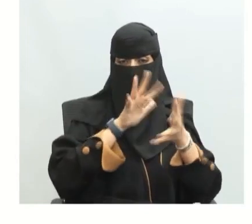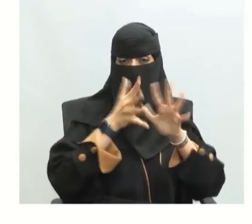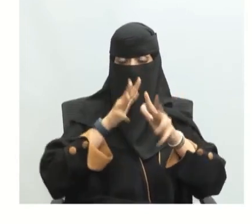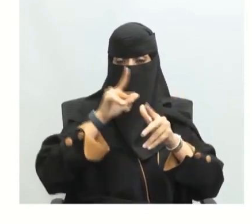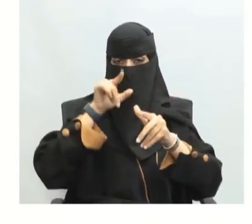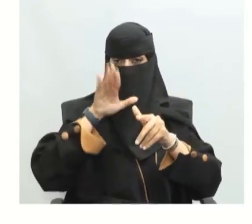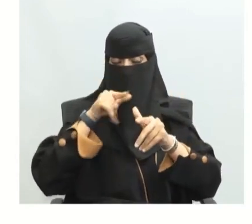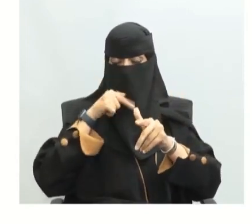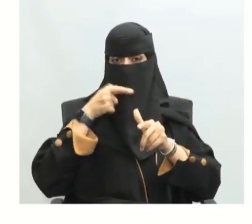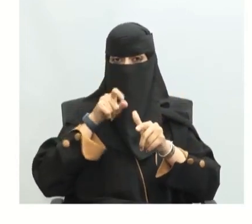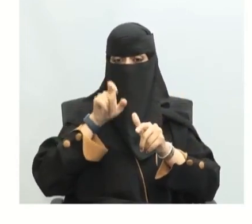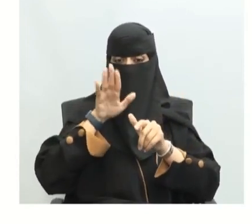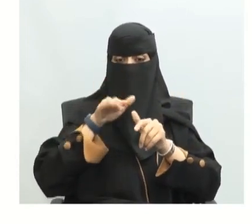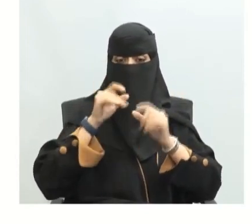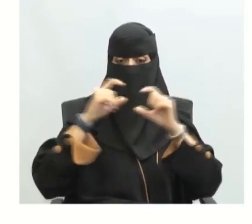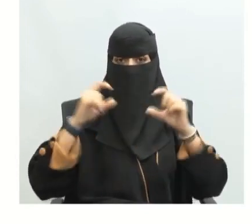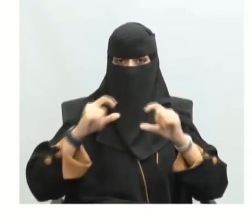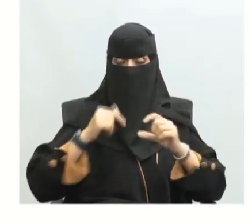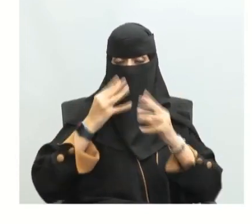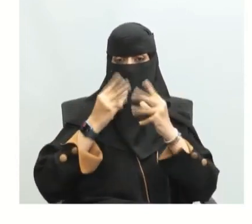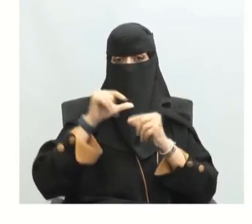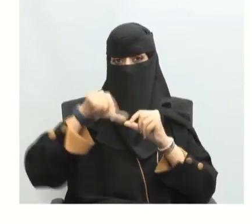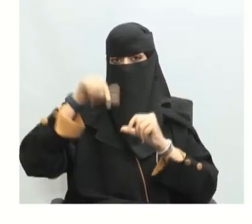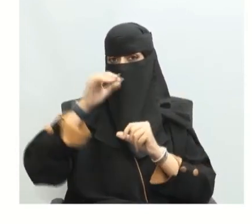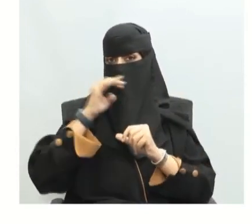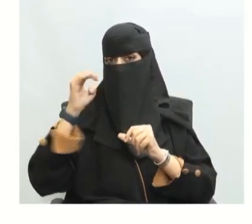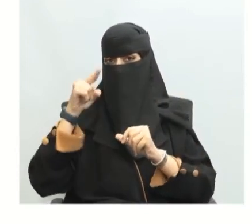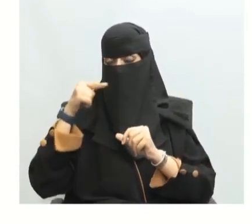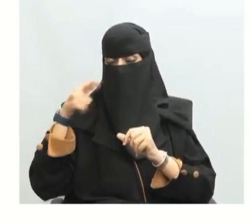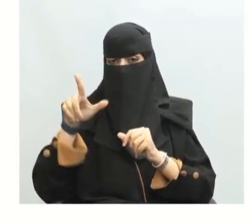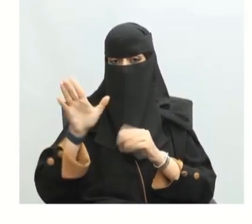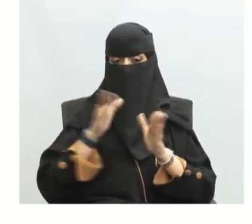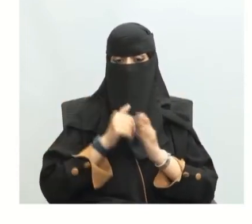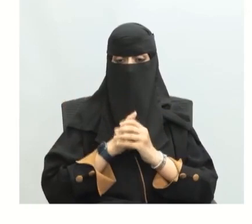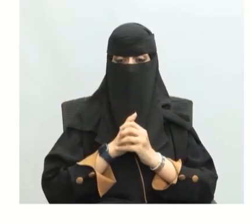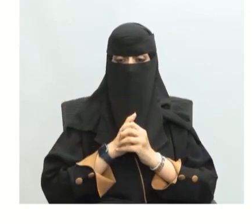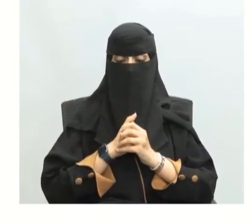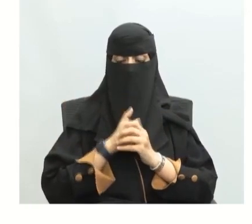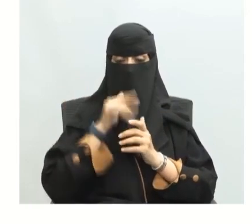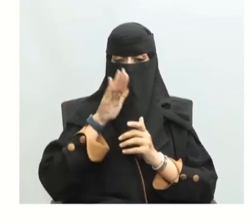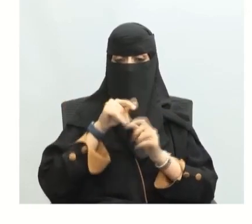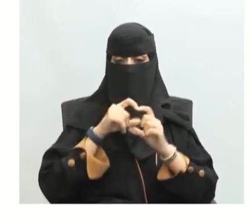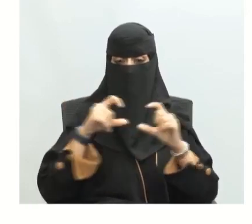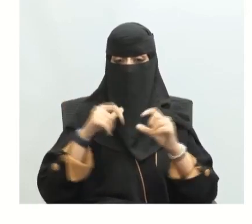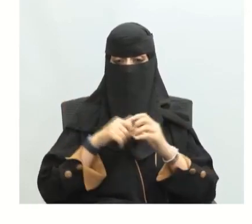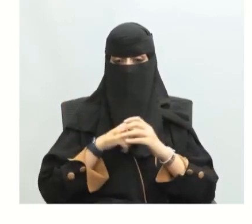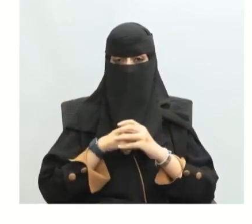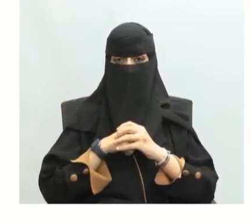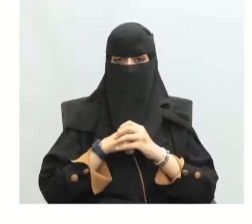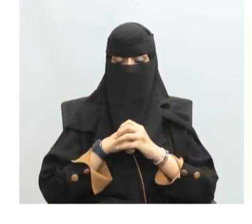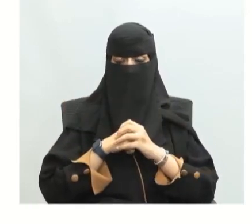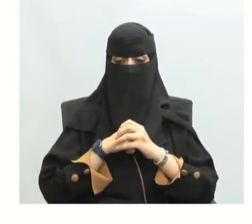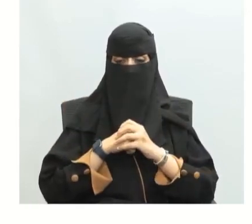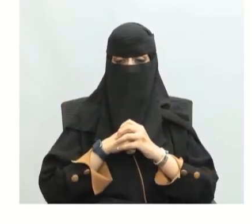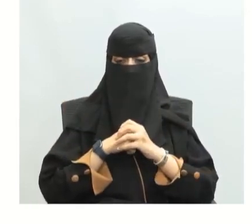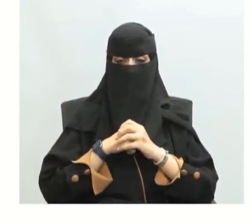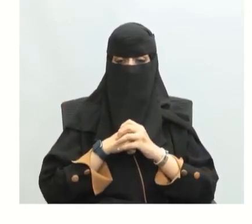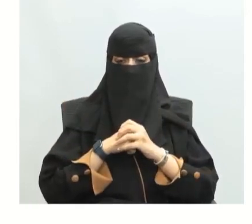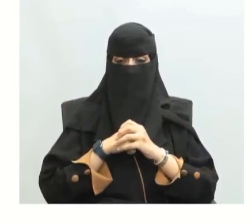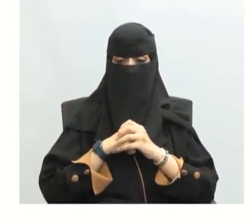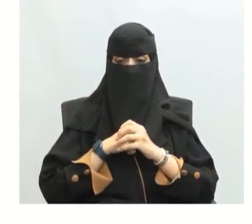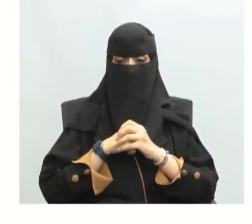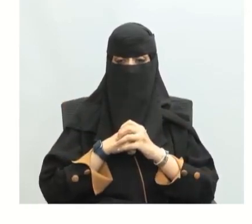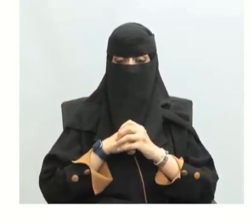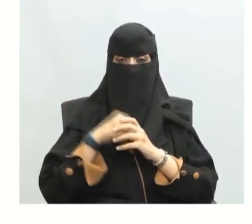الكلمات لسنضعها في الفراغات لكي في مكانها المناسب في العبارات التاليه الكلمات